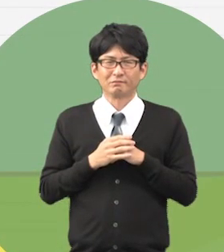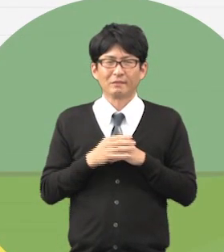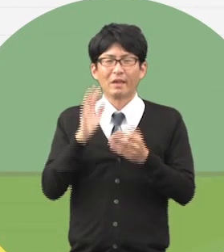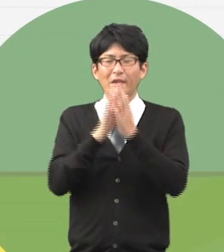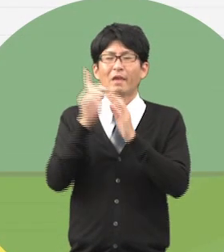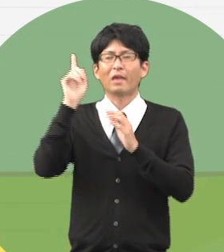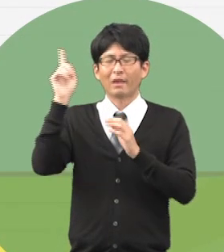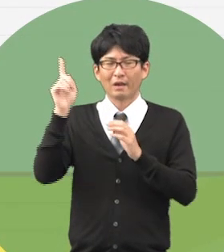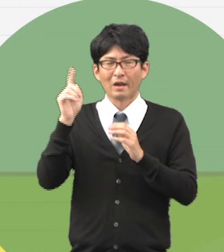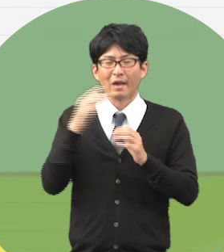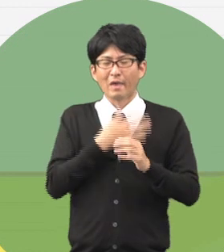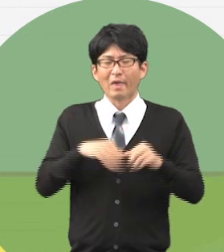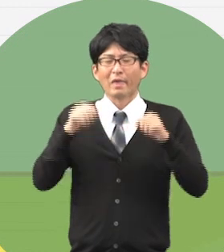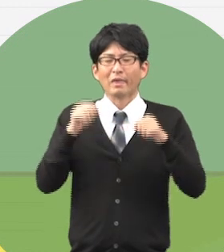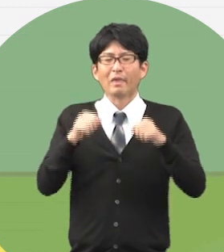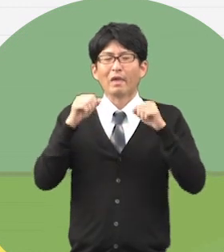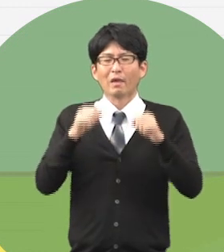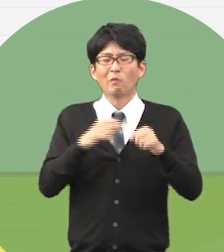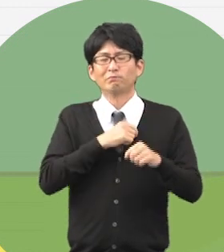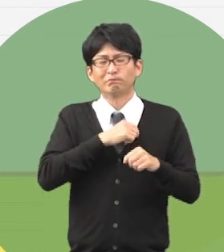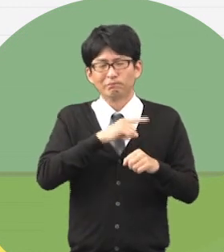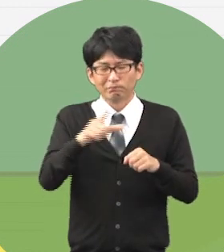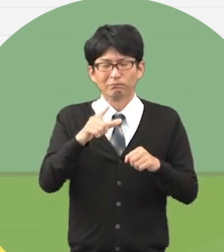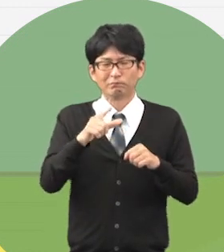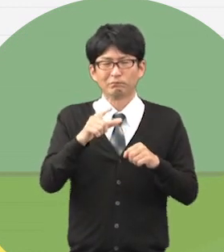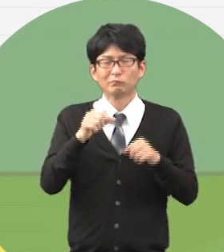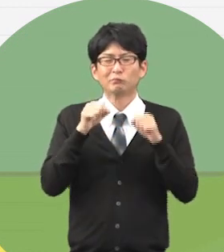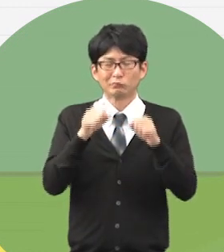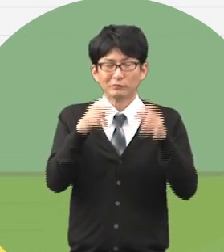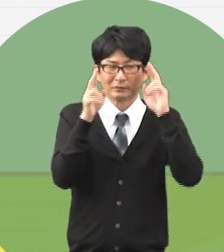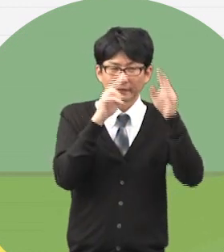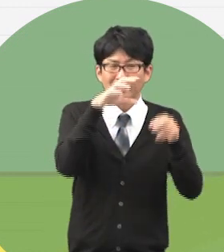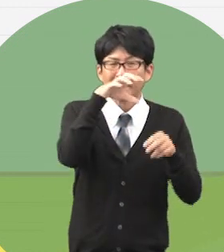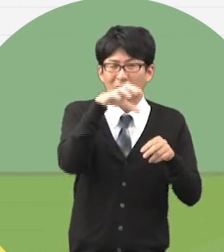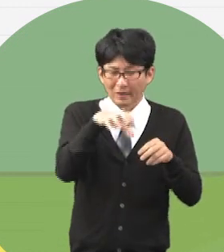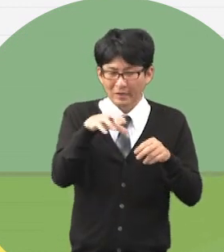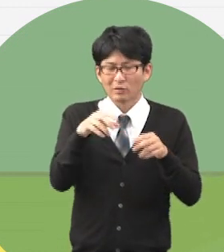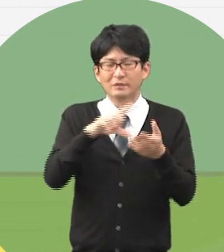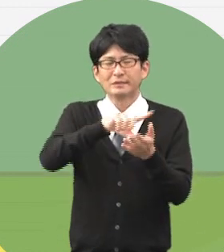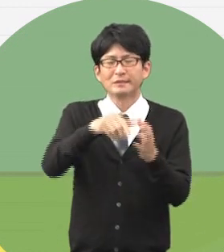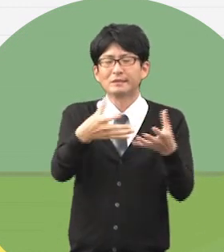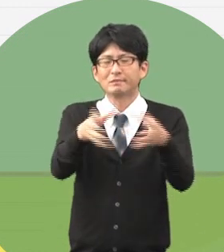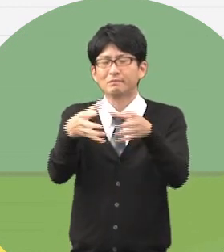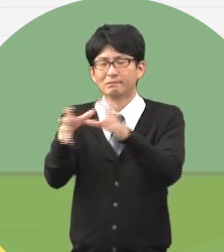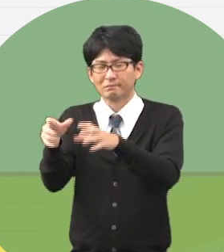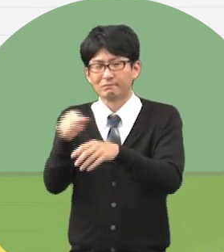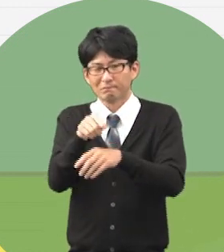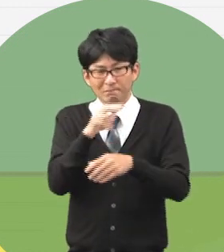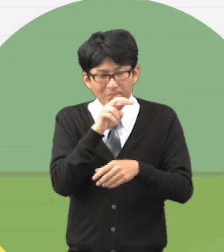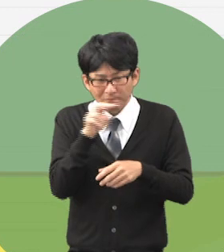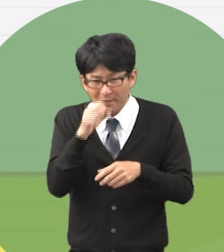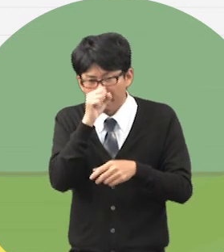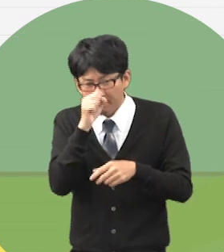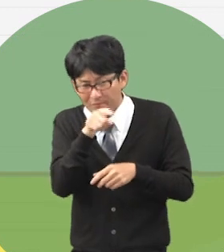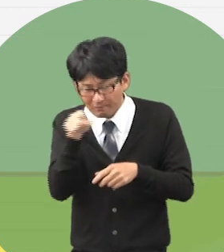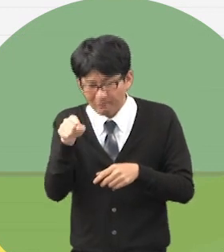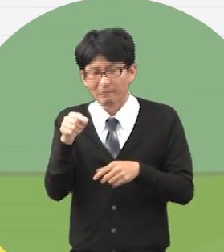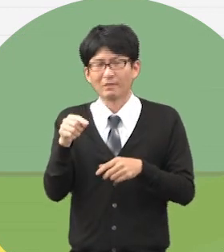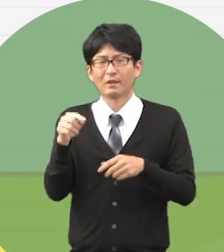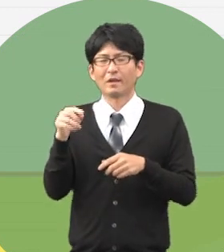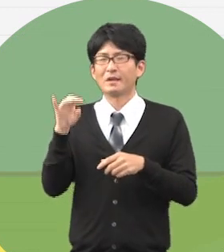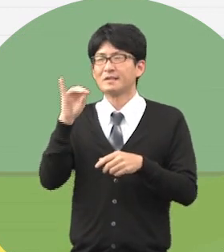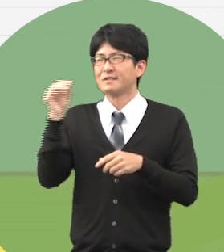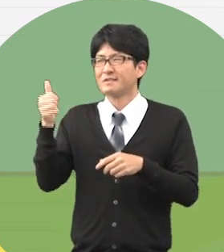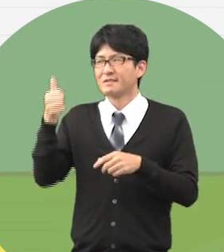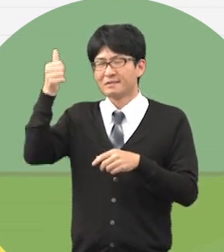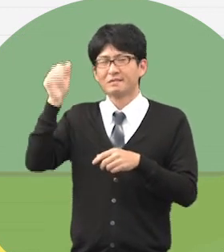県では健康づくりを積極的に実施している事業所や地域団体などの優良な取り組みを募集し、